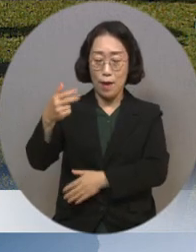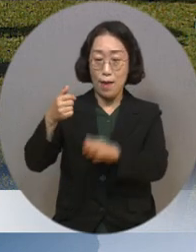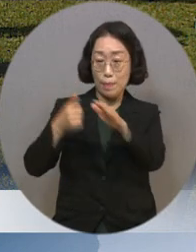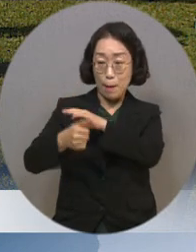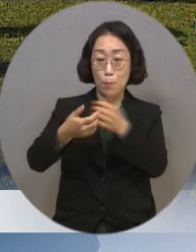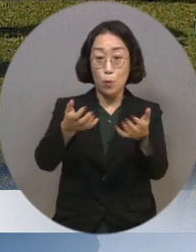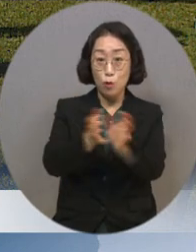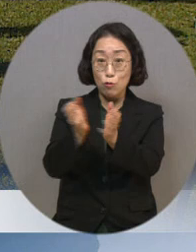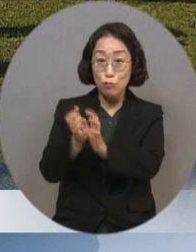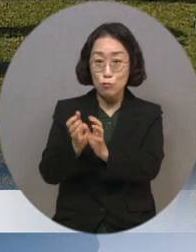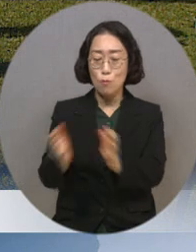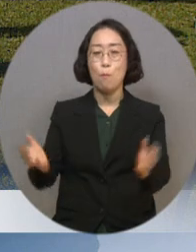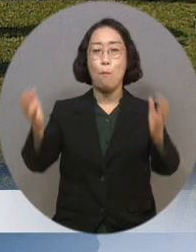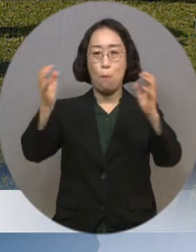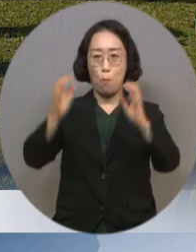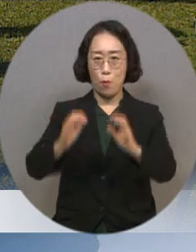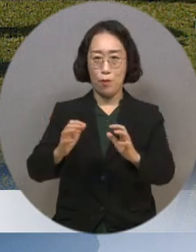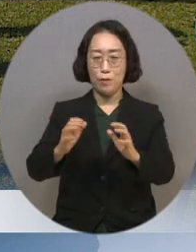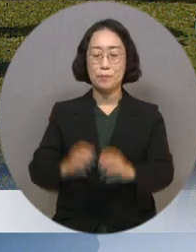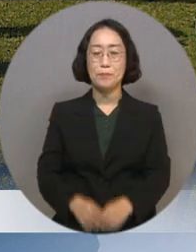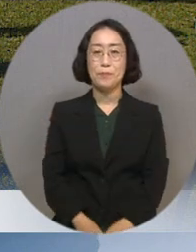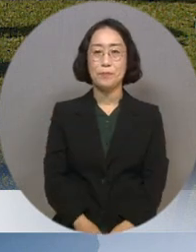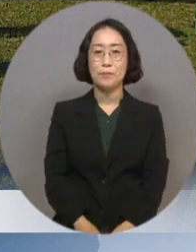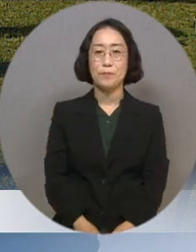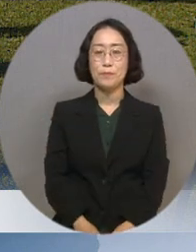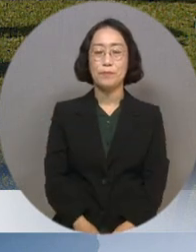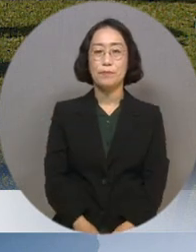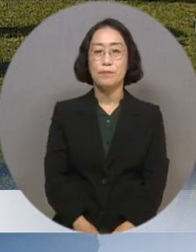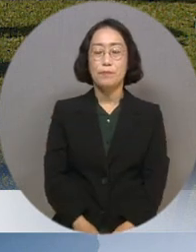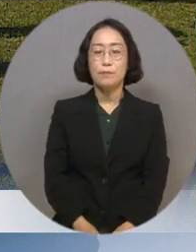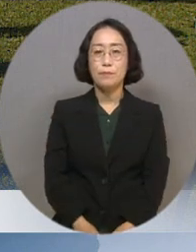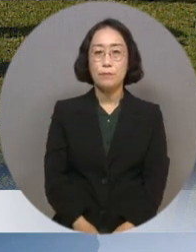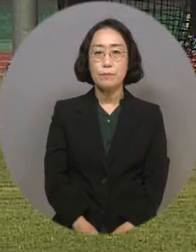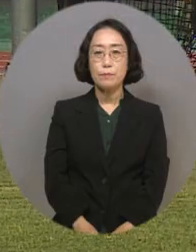선수단들이 참가했는데요. 정유정 기자가 전합니다.